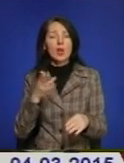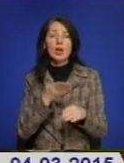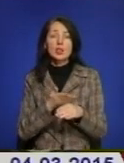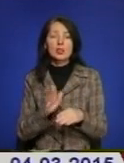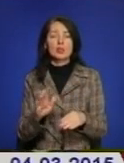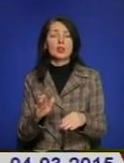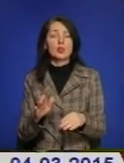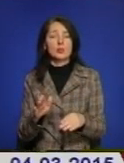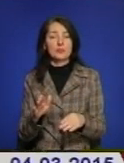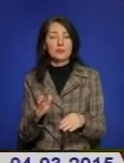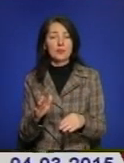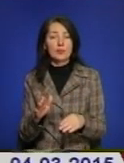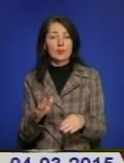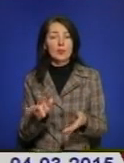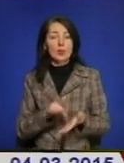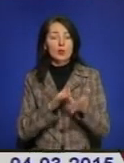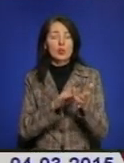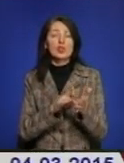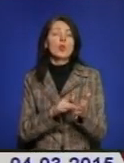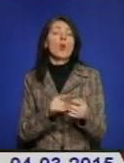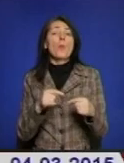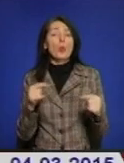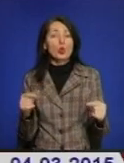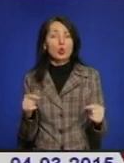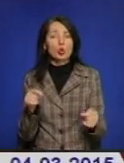частину туристичного продукту. Тобто